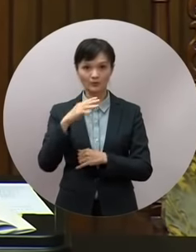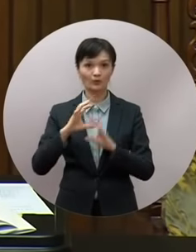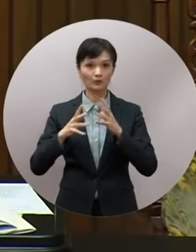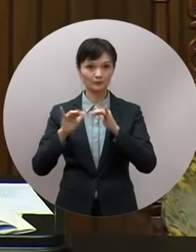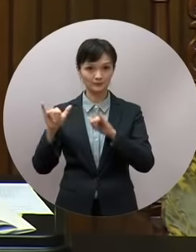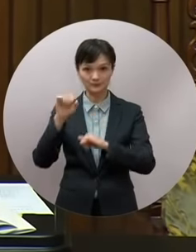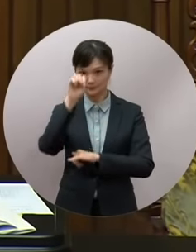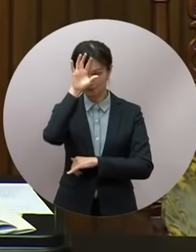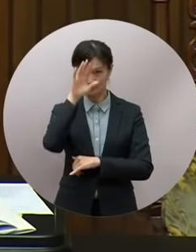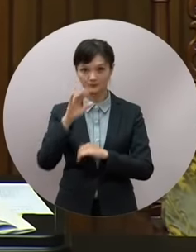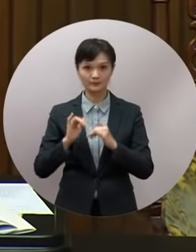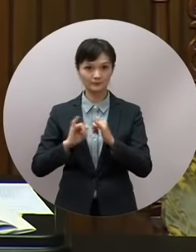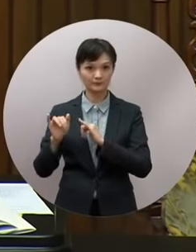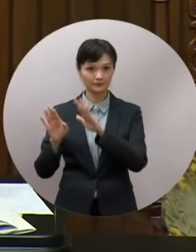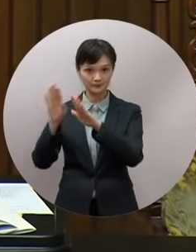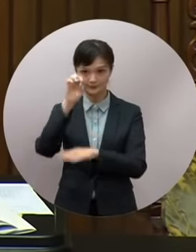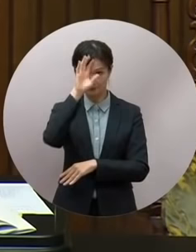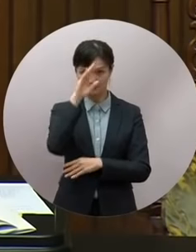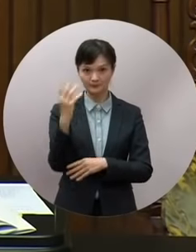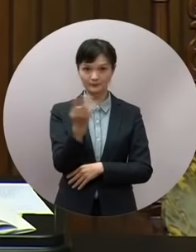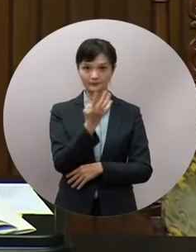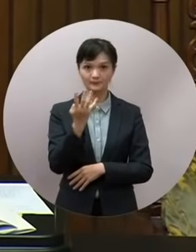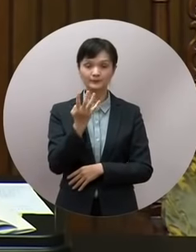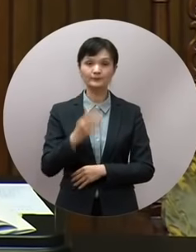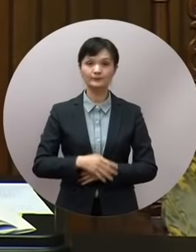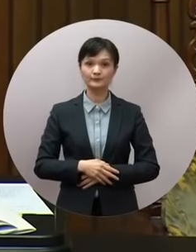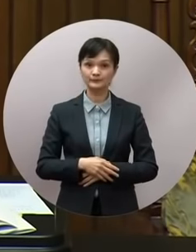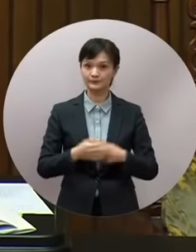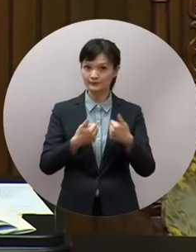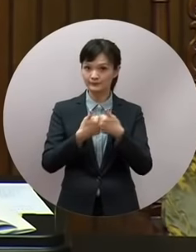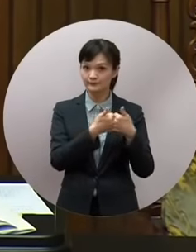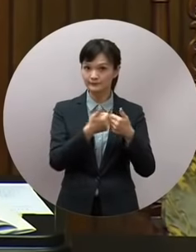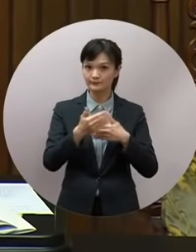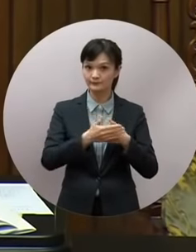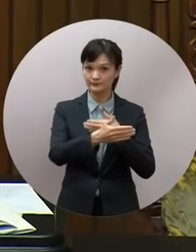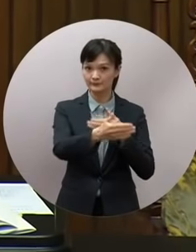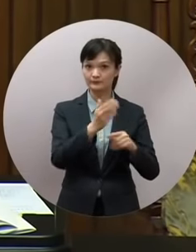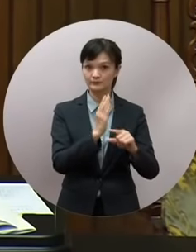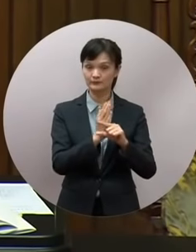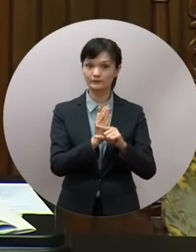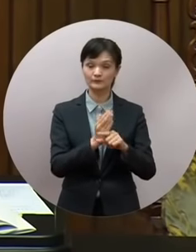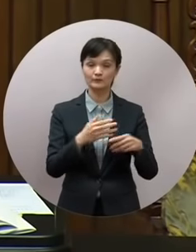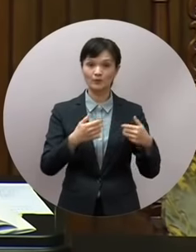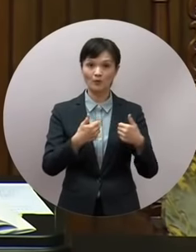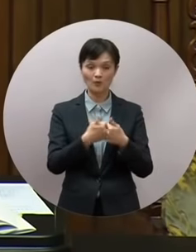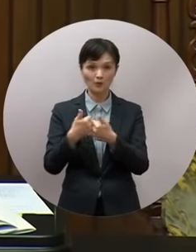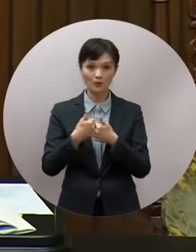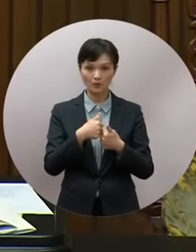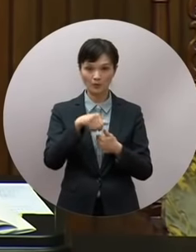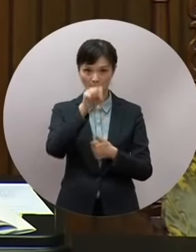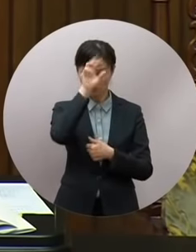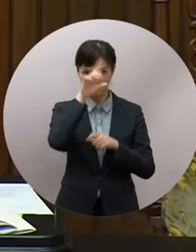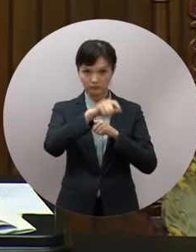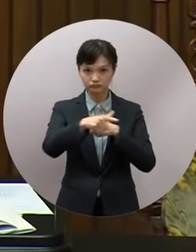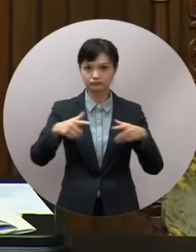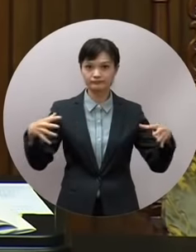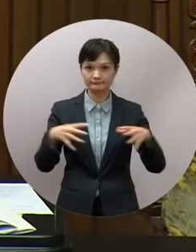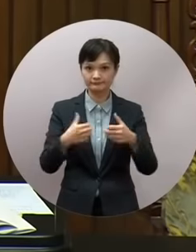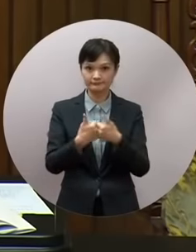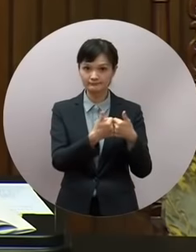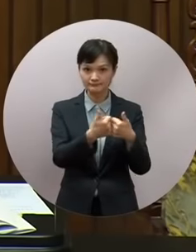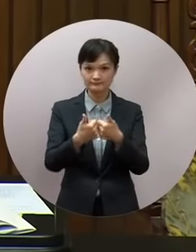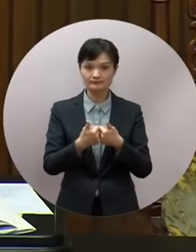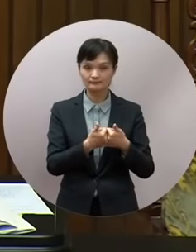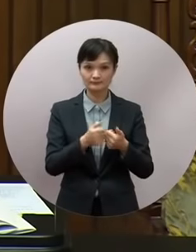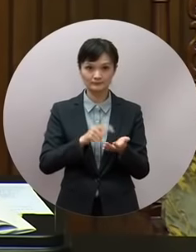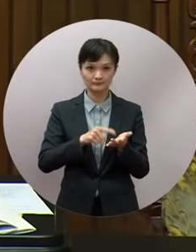党4个党团，在会期过程当中，18次的朝野协商，恪尽职守，